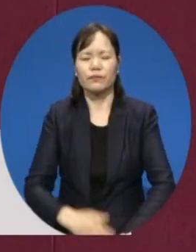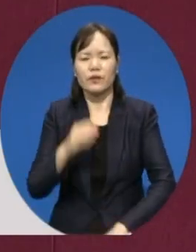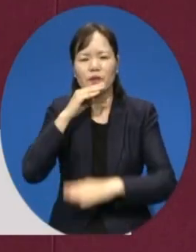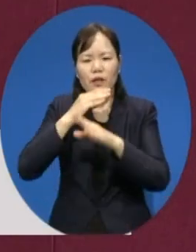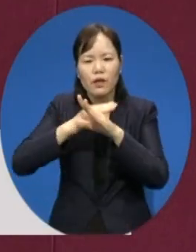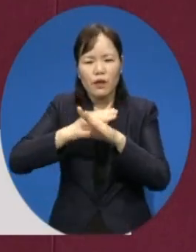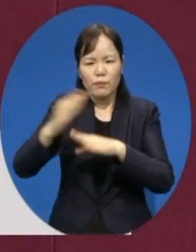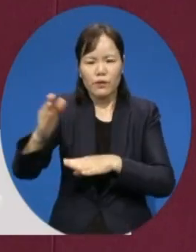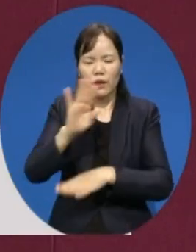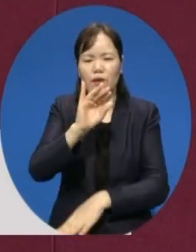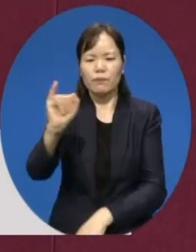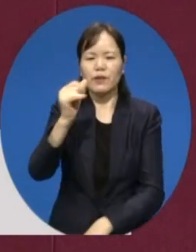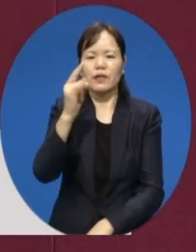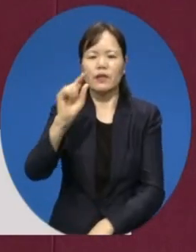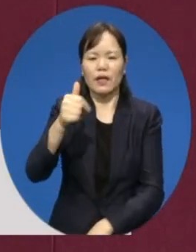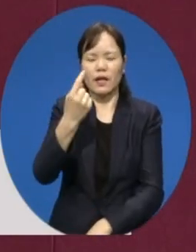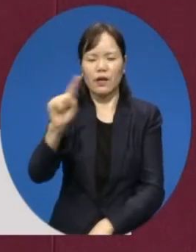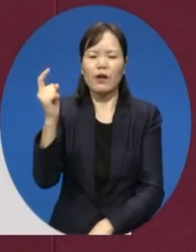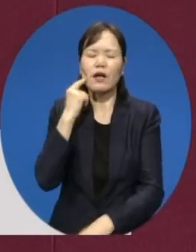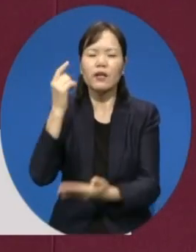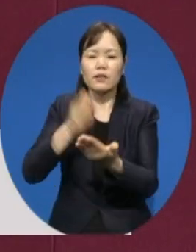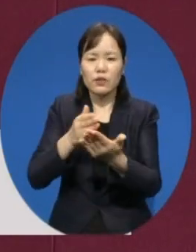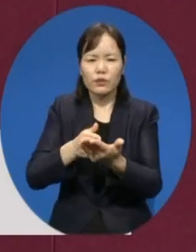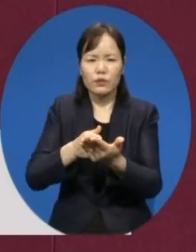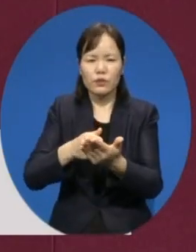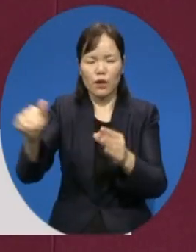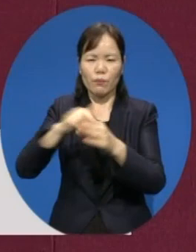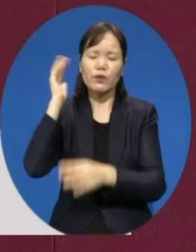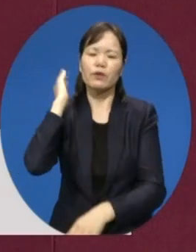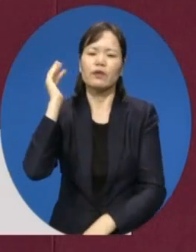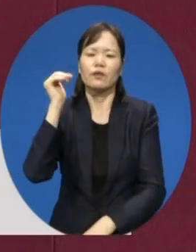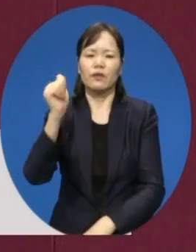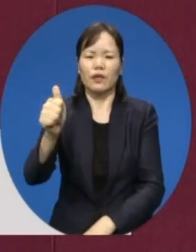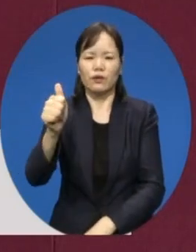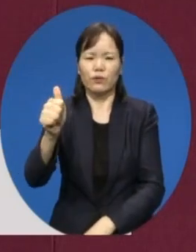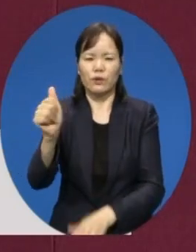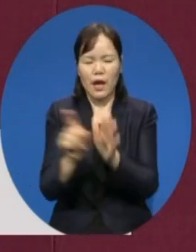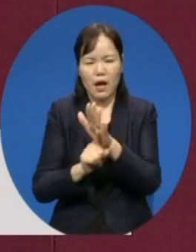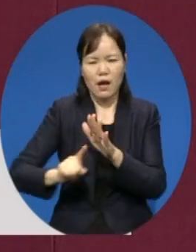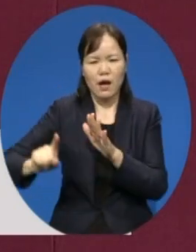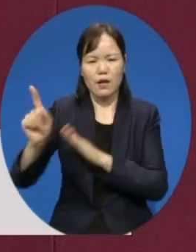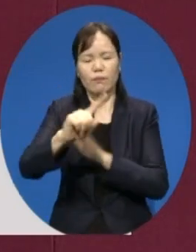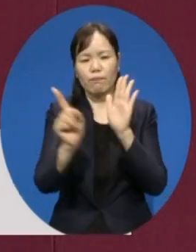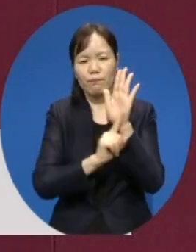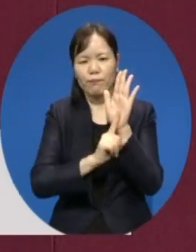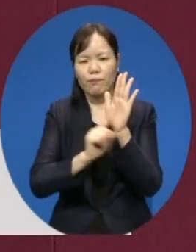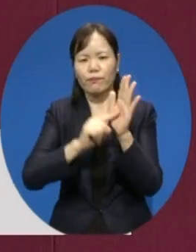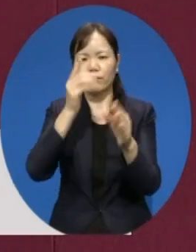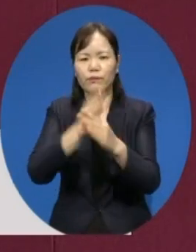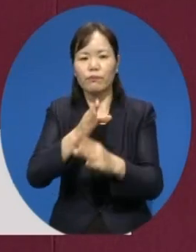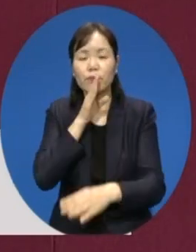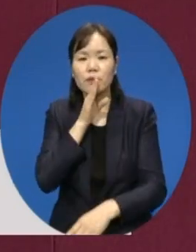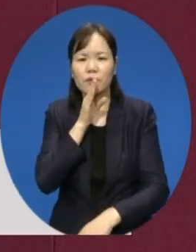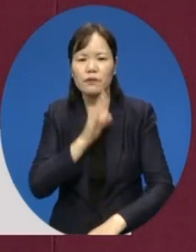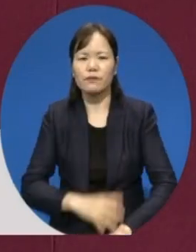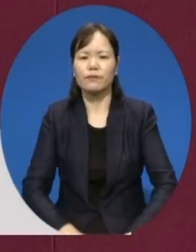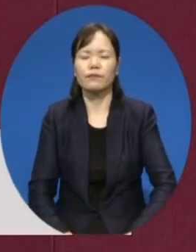북한이 비핵화한다는 가짜뉴스 문재인 대통령이 앞장서서 퍼뜨리고 있지 않습니까?